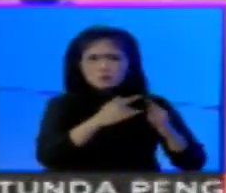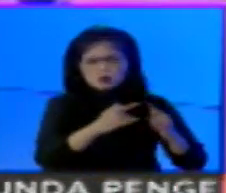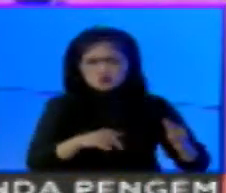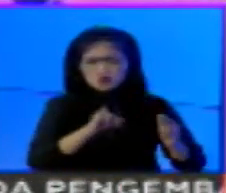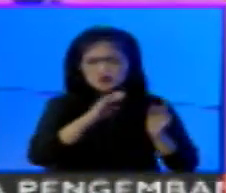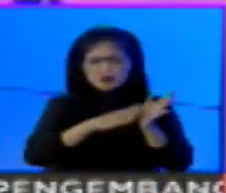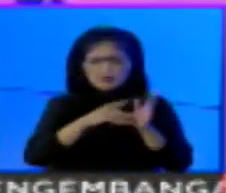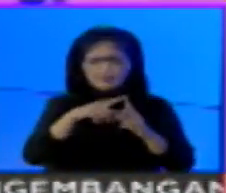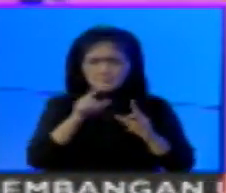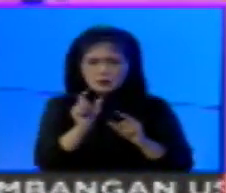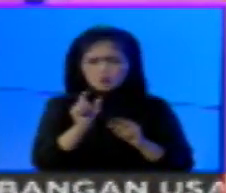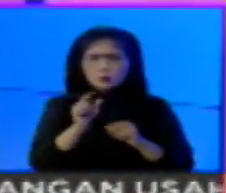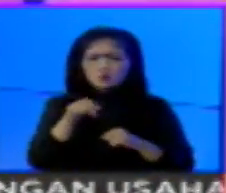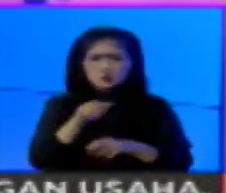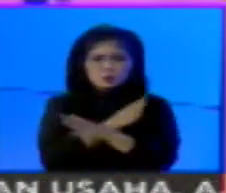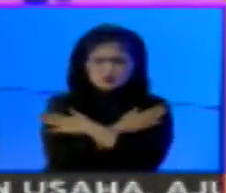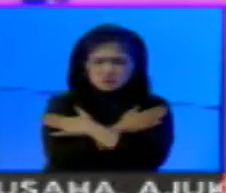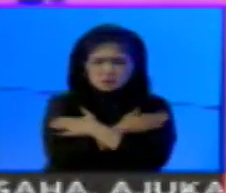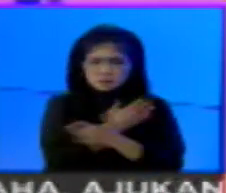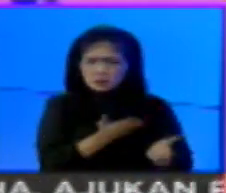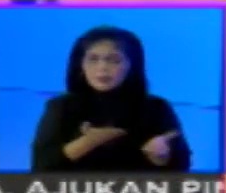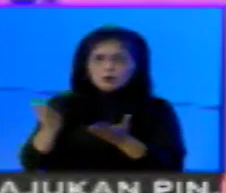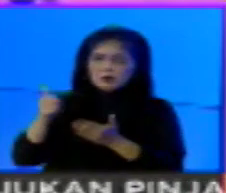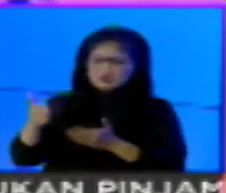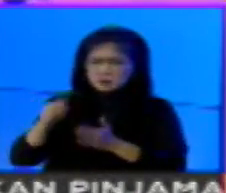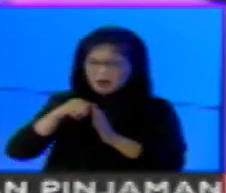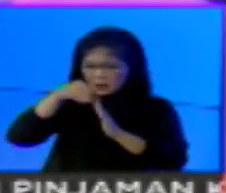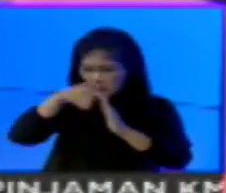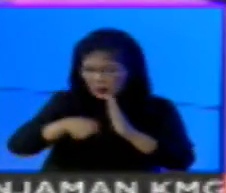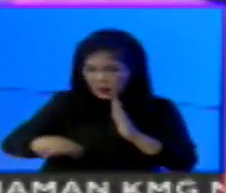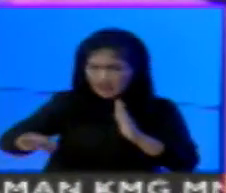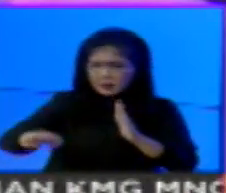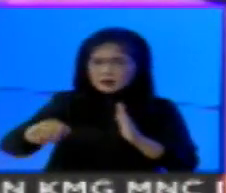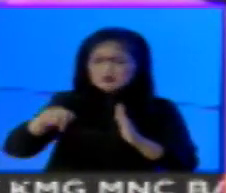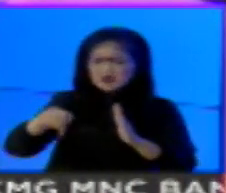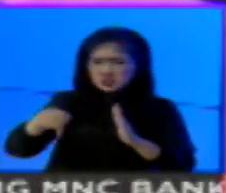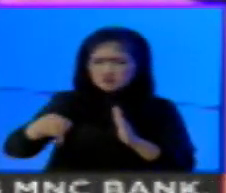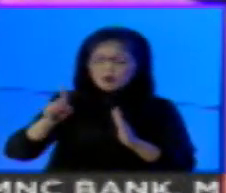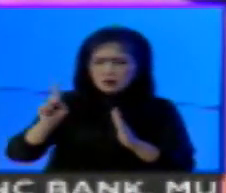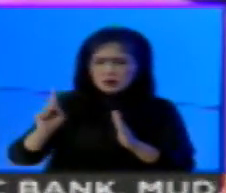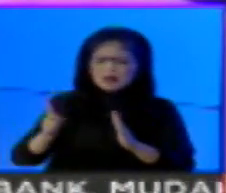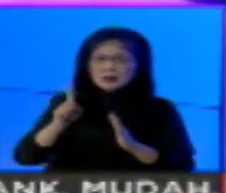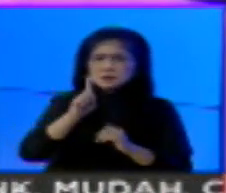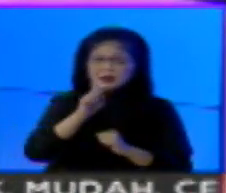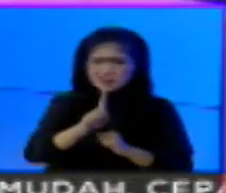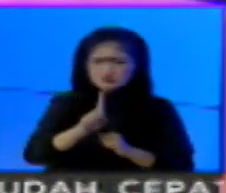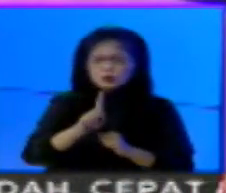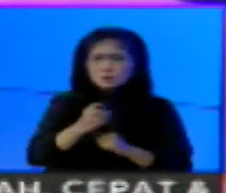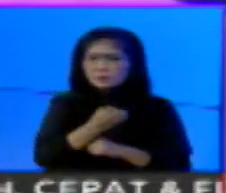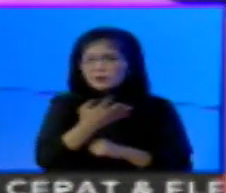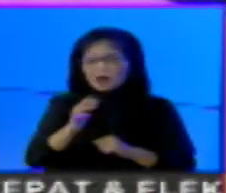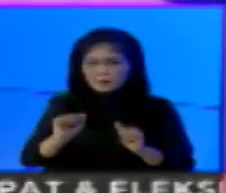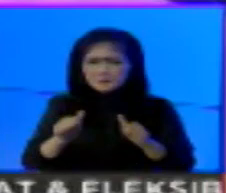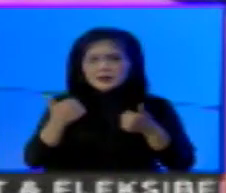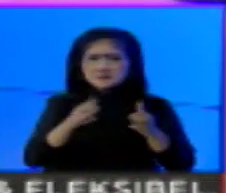Survivor bisa kita evakuasi dari lereng Merapi ke bawah. Satu survivor baru kita evakuasi,